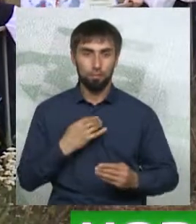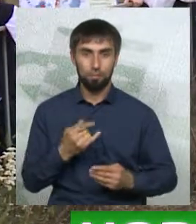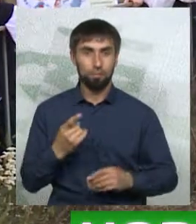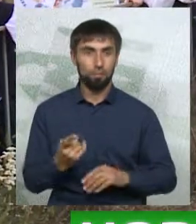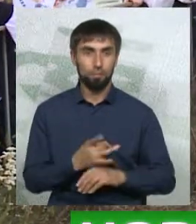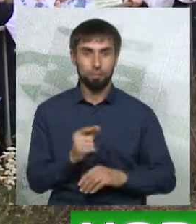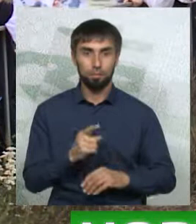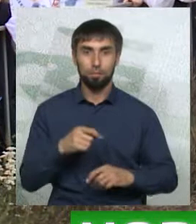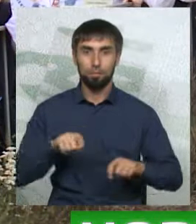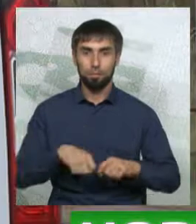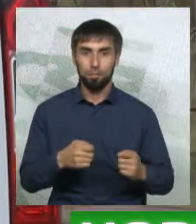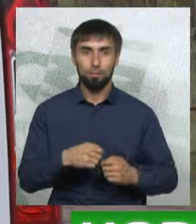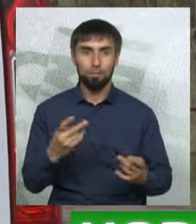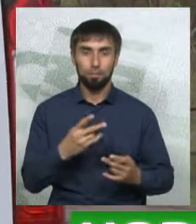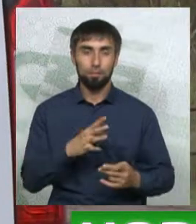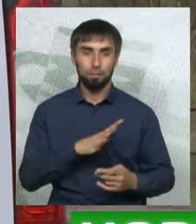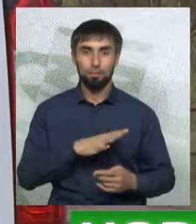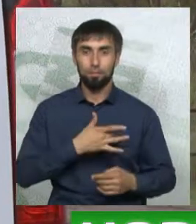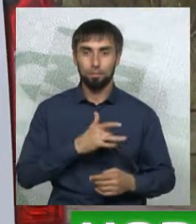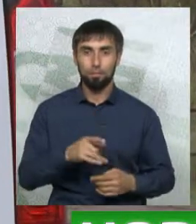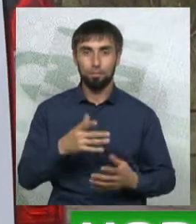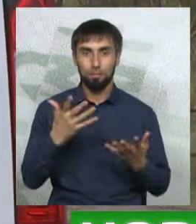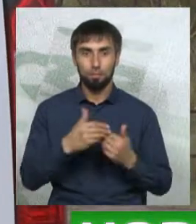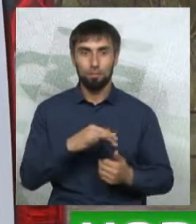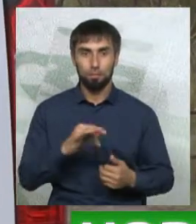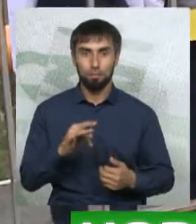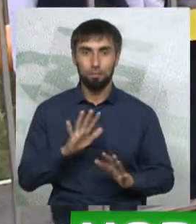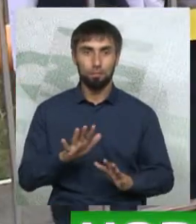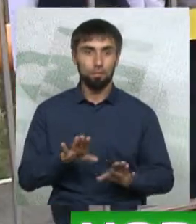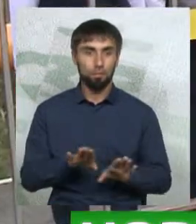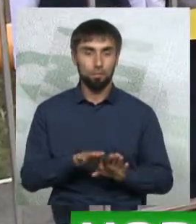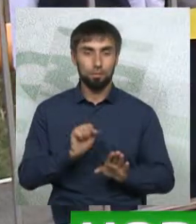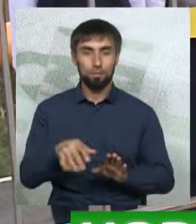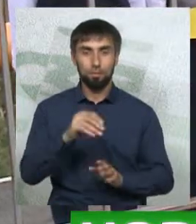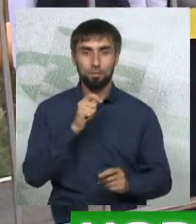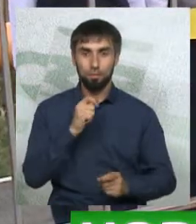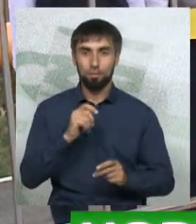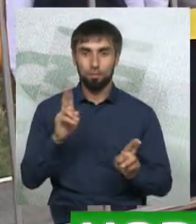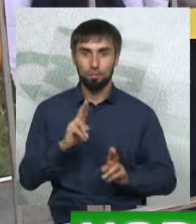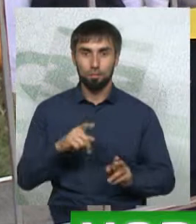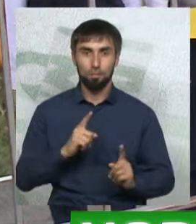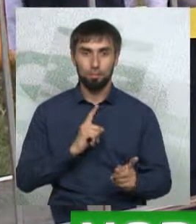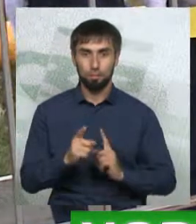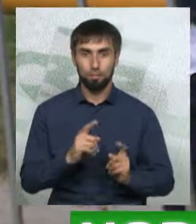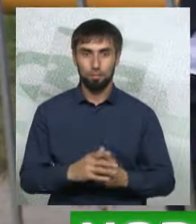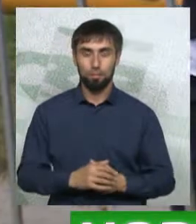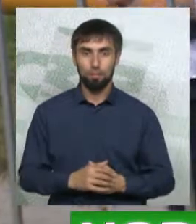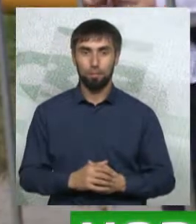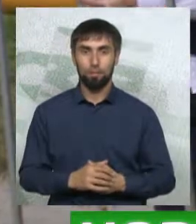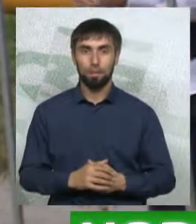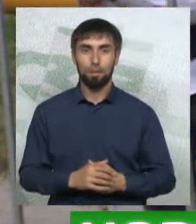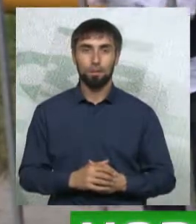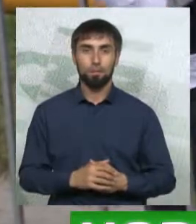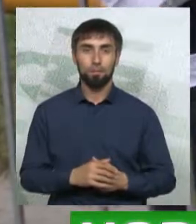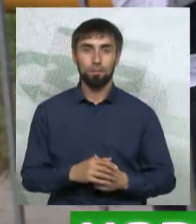впервые. С нарушителями нужно быть жестче, считает Тимур. Только так люди начнут соблюдать правила дорожного движения. Желтый